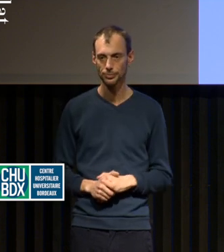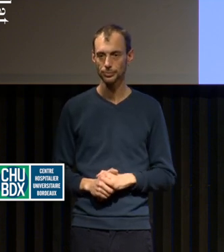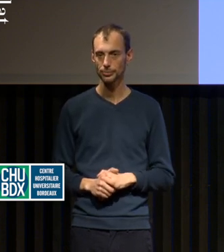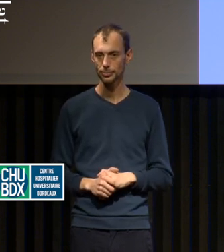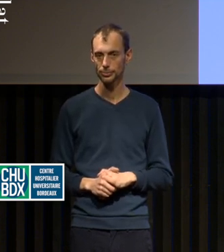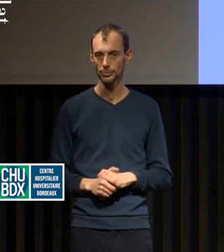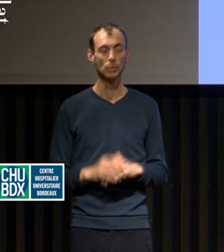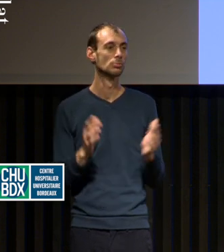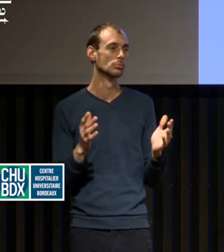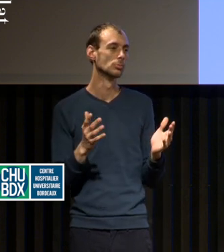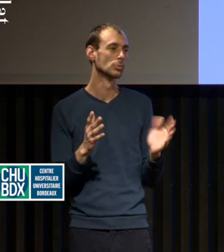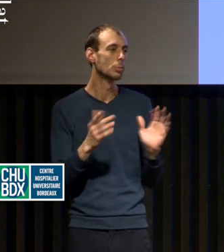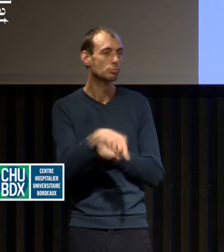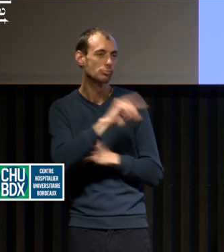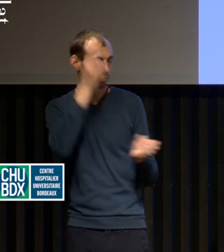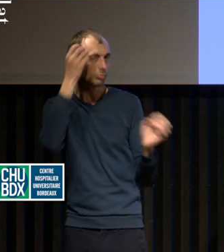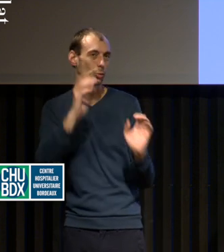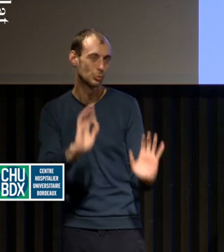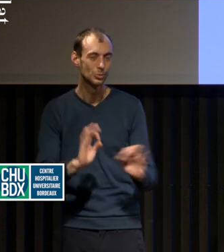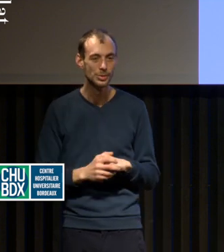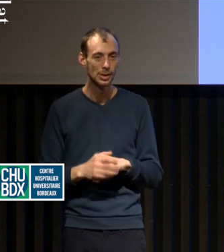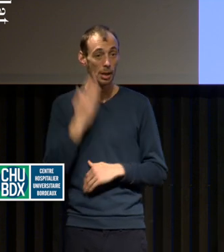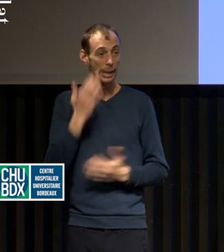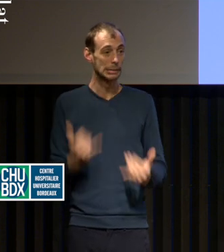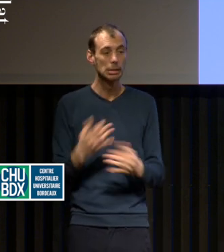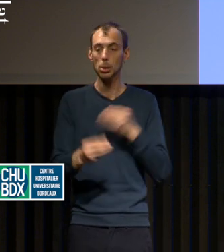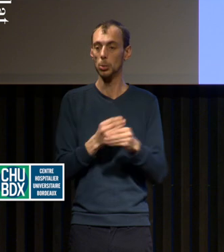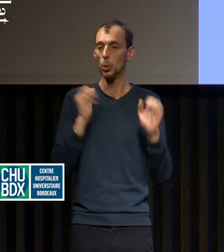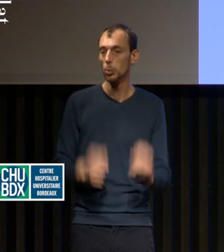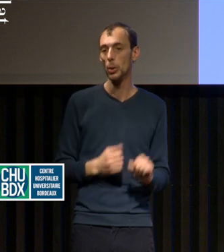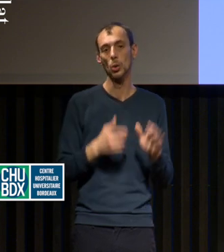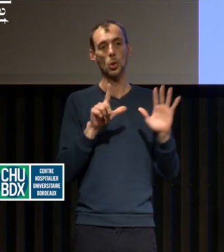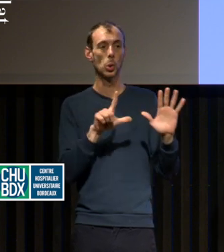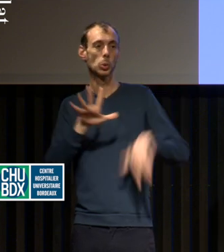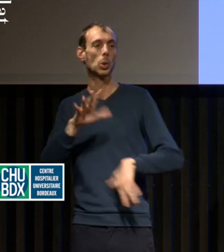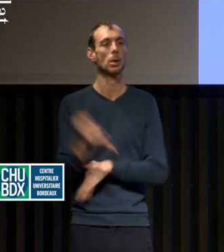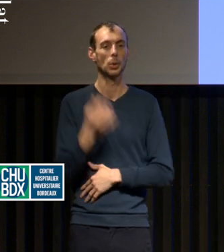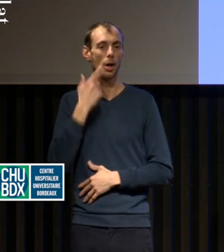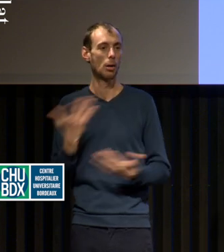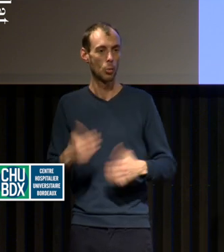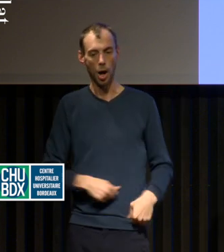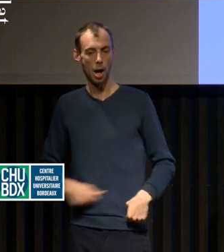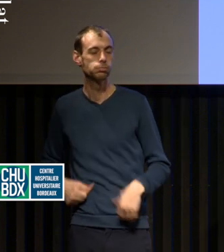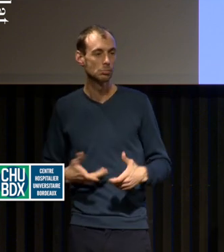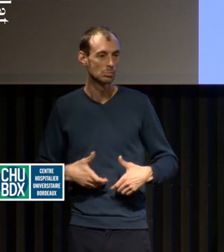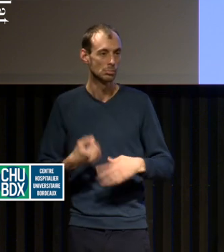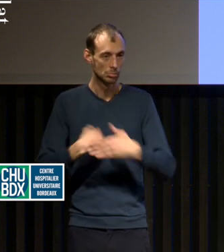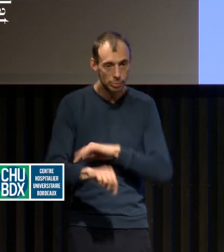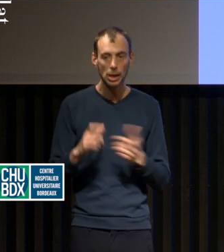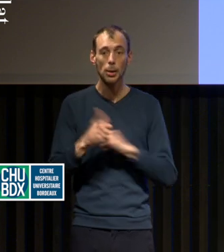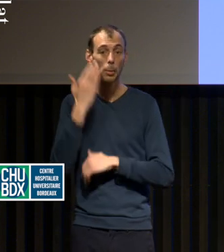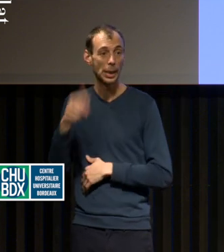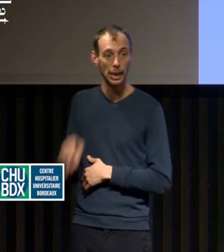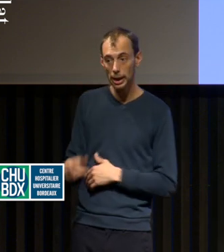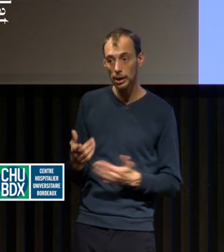on arrive, je pense, à 20-25% de césariennes, le microbiote que va avoir un enfant à sa naissance, il ne va pas du tout être le même s'il y a une